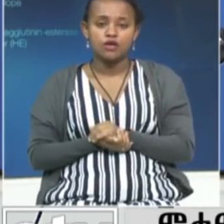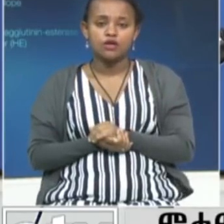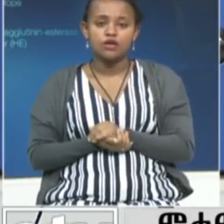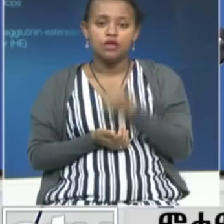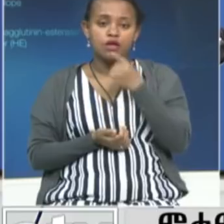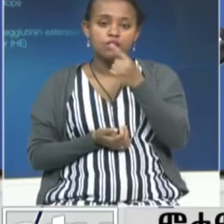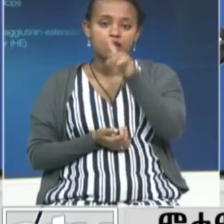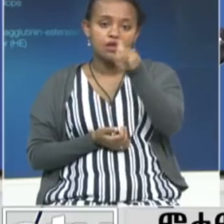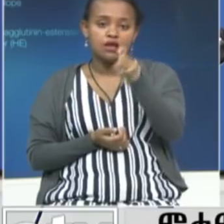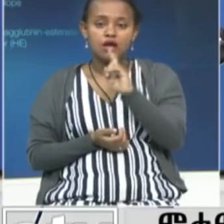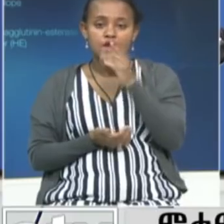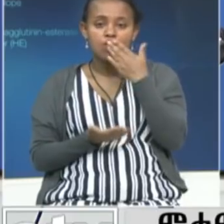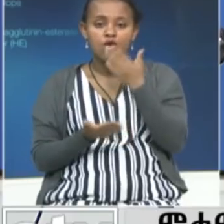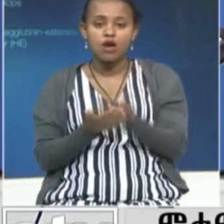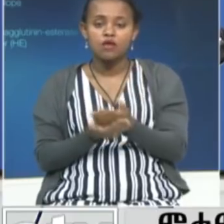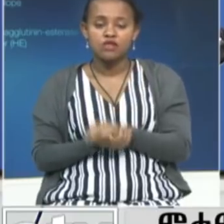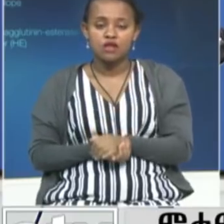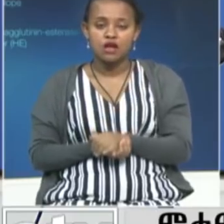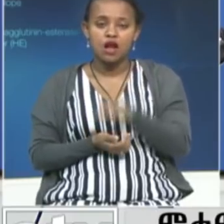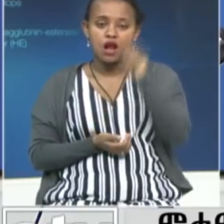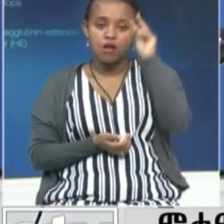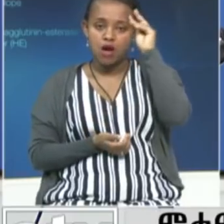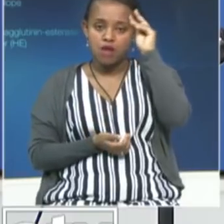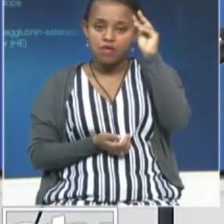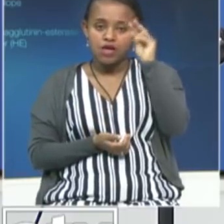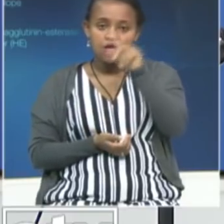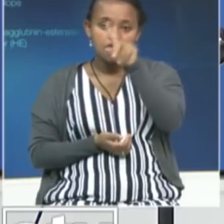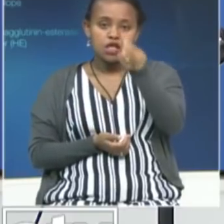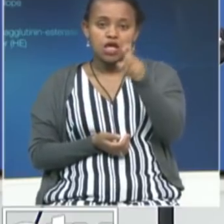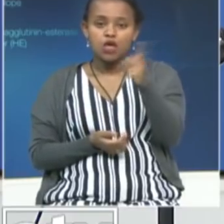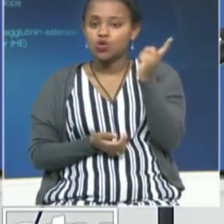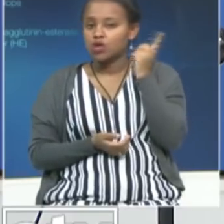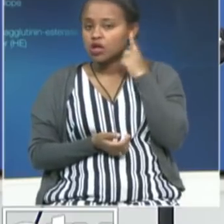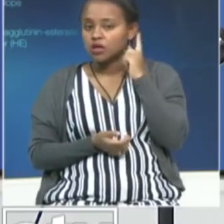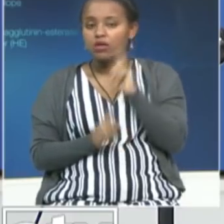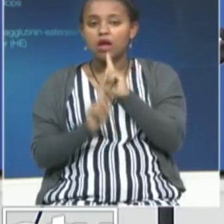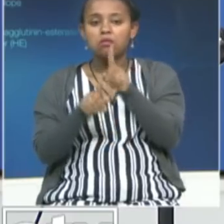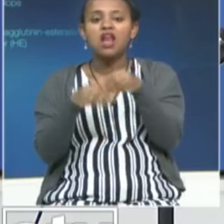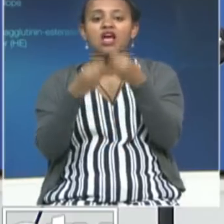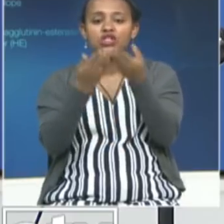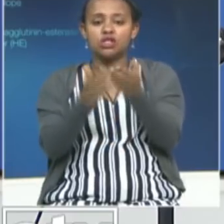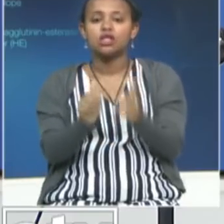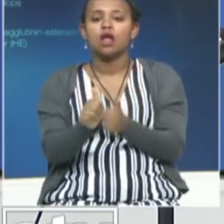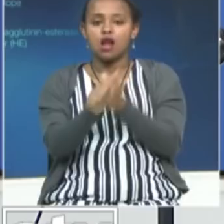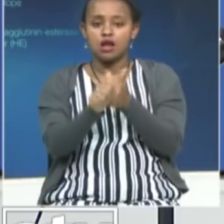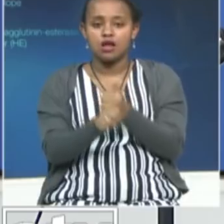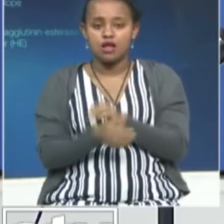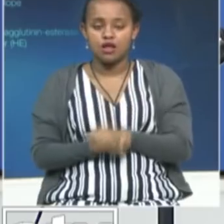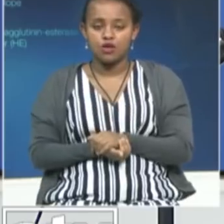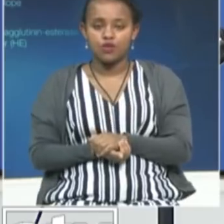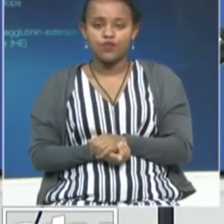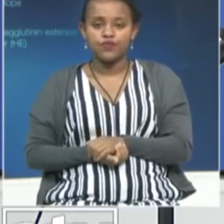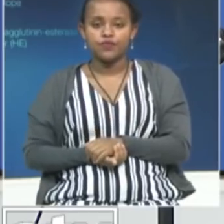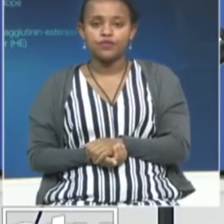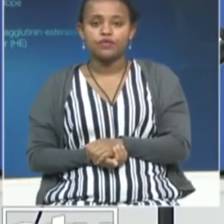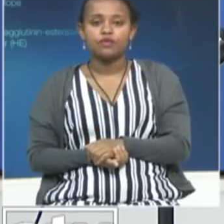ያህል ነው። አመሰግናለሁ። እናመሰግናለን መሐመድ። ጥያቄዎቹ ተደምጠዋል፣ ምላሽ ይሰጥባቸዋል። ይከታተሉ። መልካም።